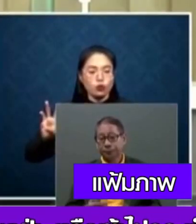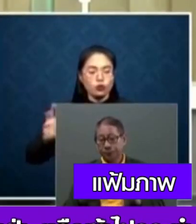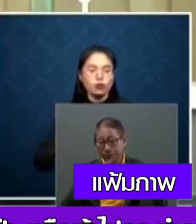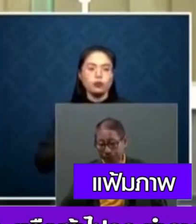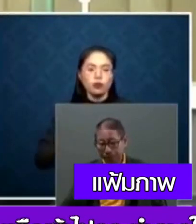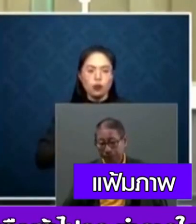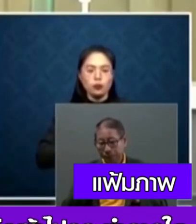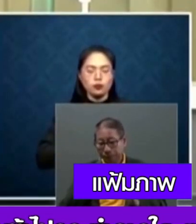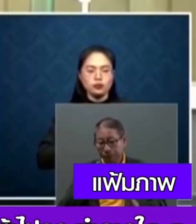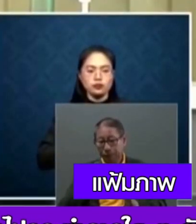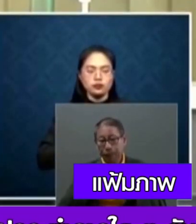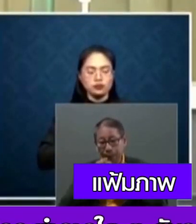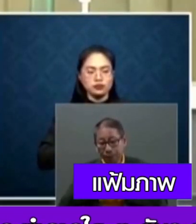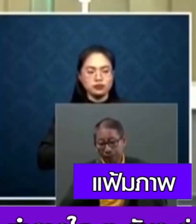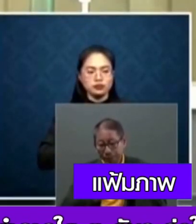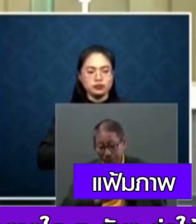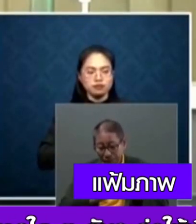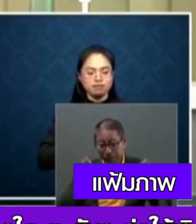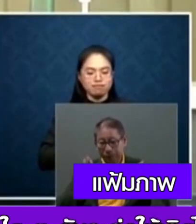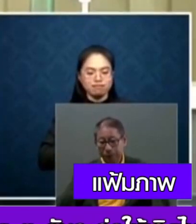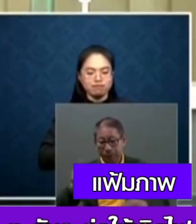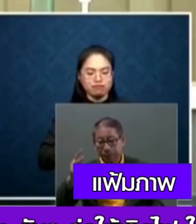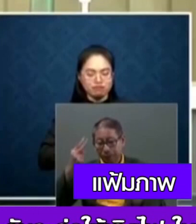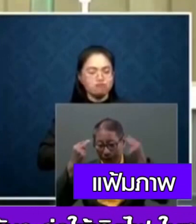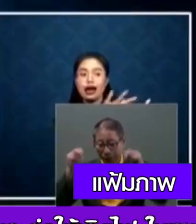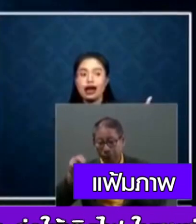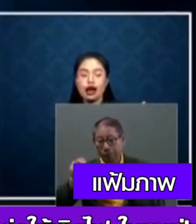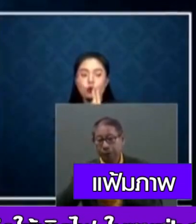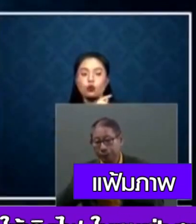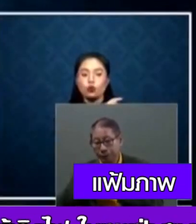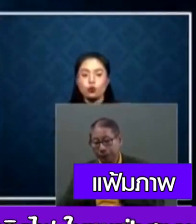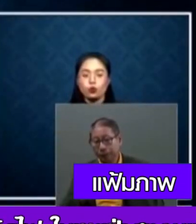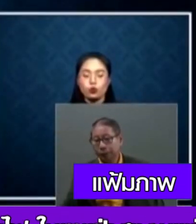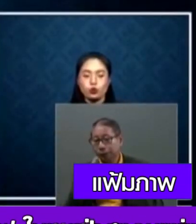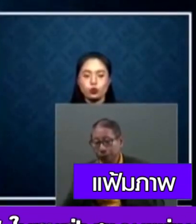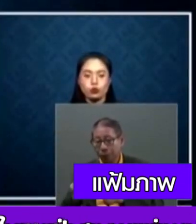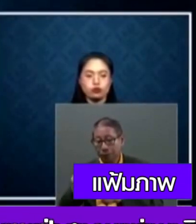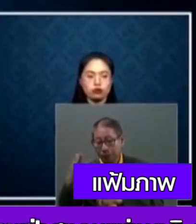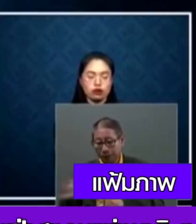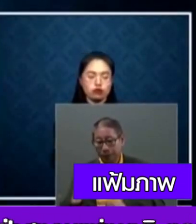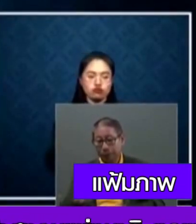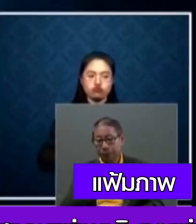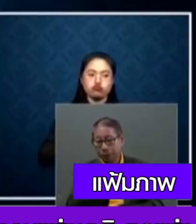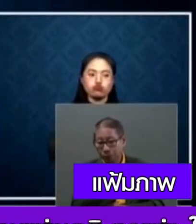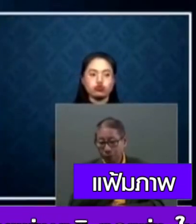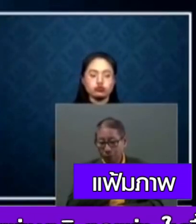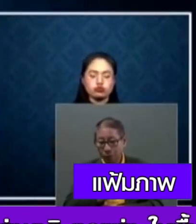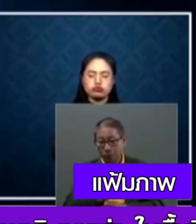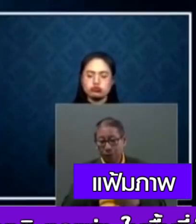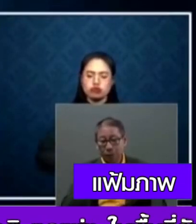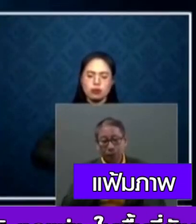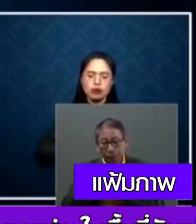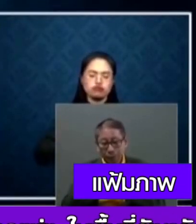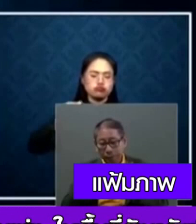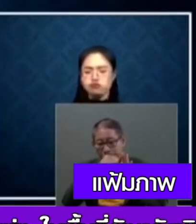มันปัญหาการศึกษาและสังคมปัญหาการต่างประเทศและการท่องเที่ยวครับอย่างเช่นปัญหาจีนเทาที่กำลังกระทบความสัมพันธ์ระหว่าง